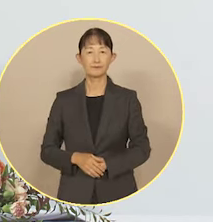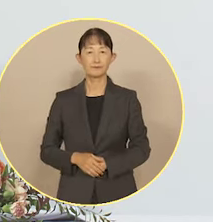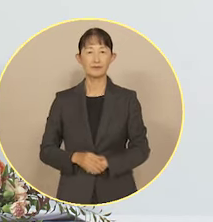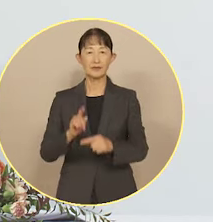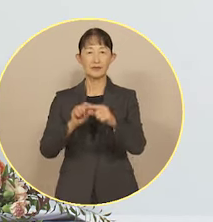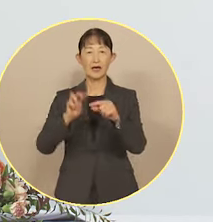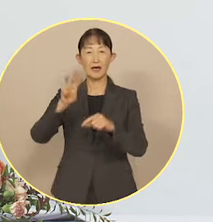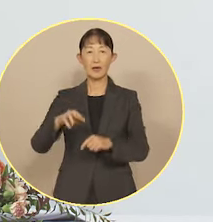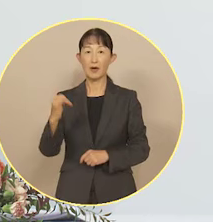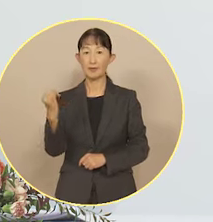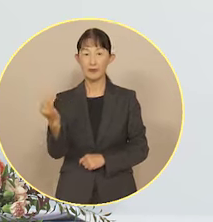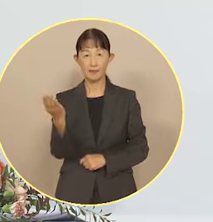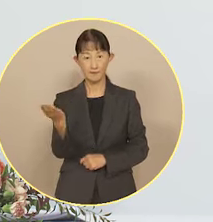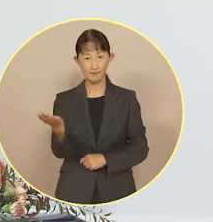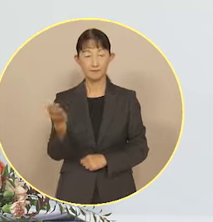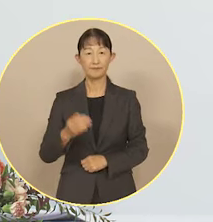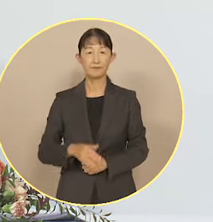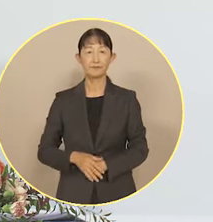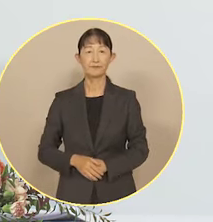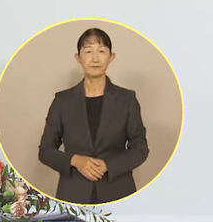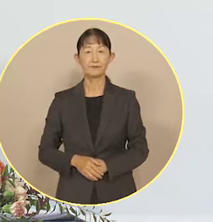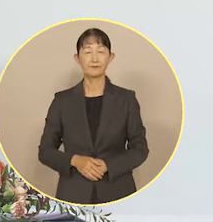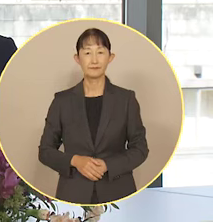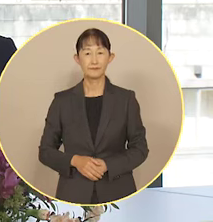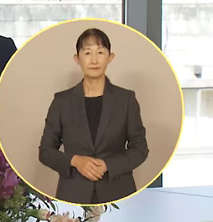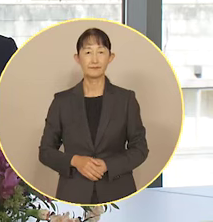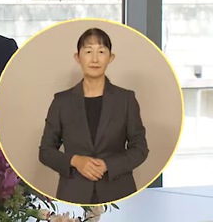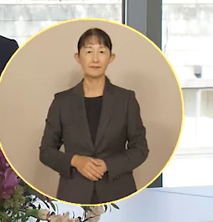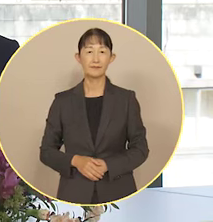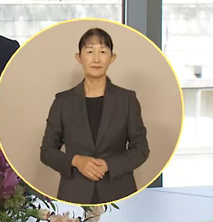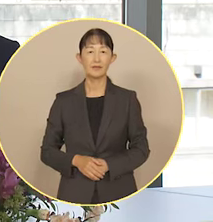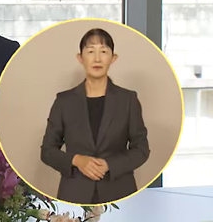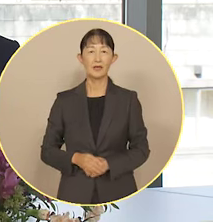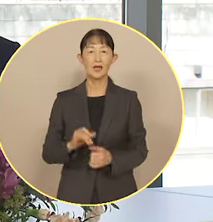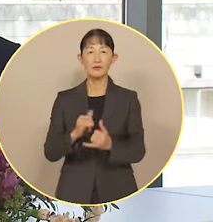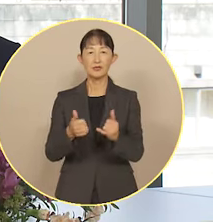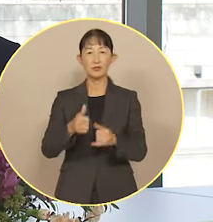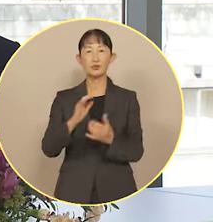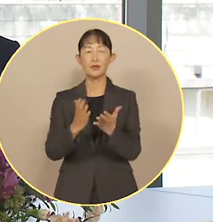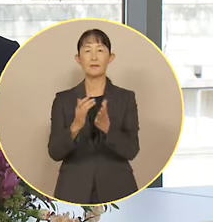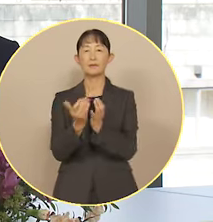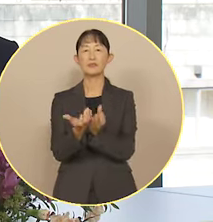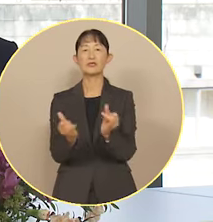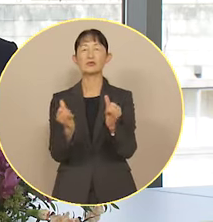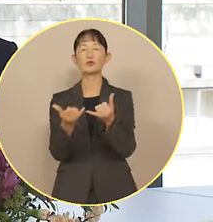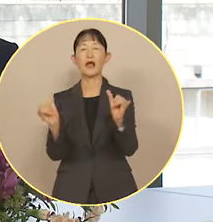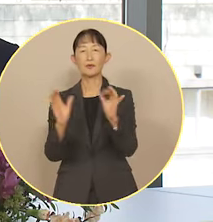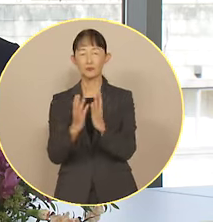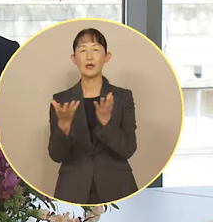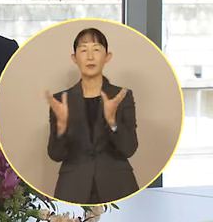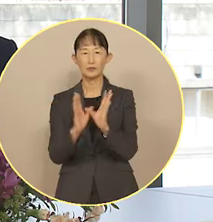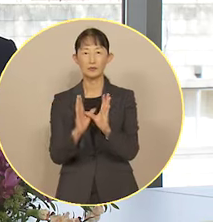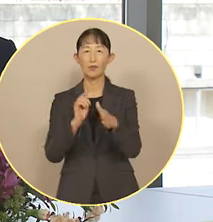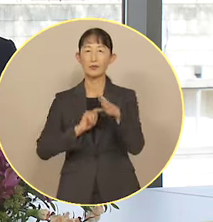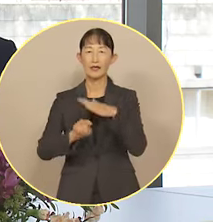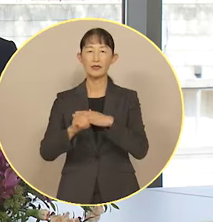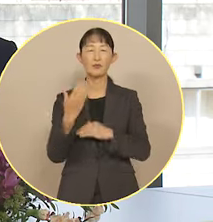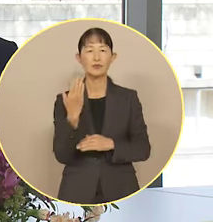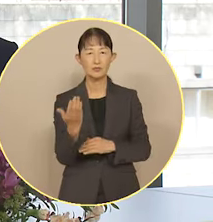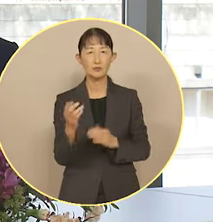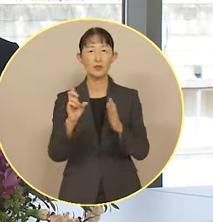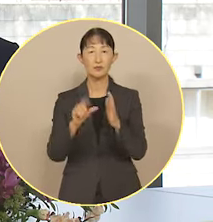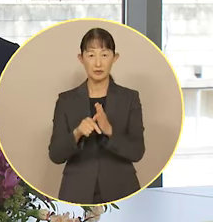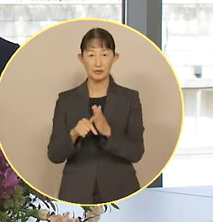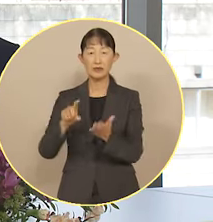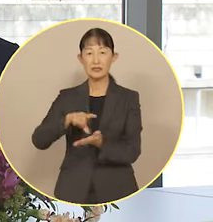中川さんはどのようにお考えですかはいえ民主県民クラブのこの度代表質問では地方創生や